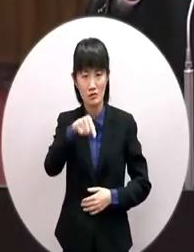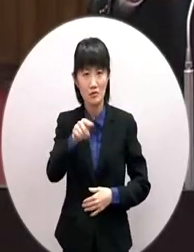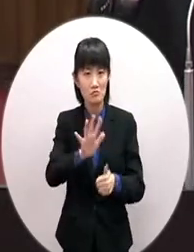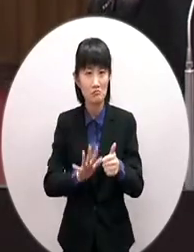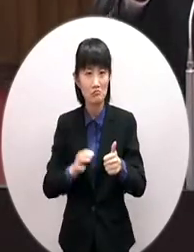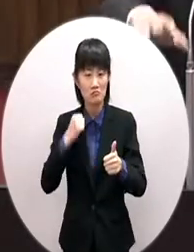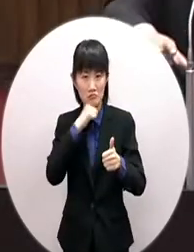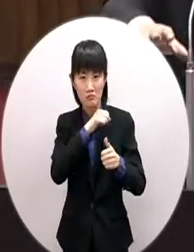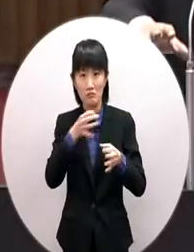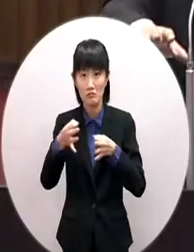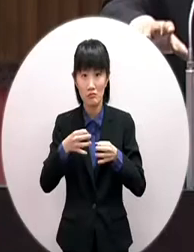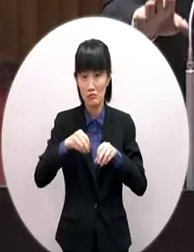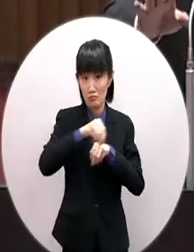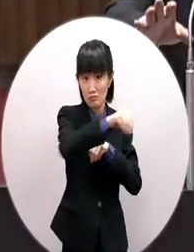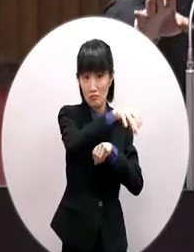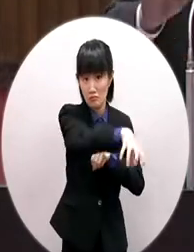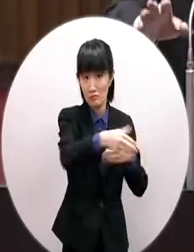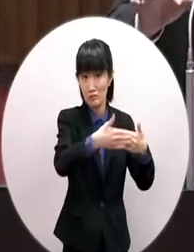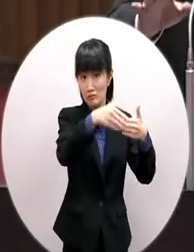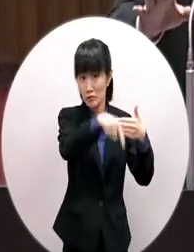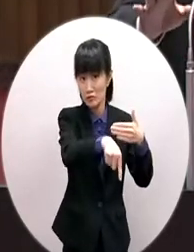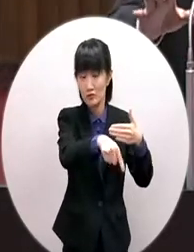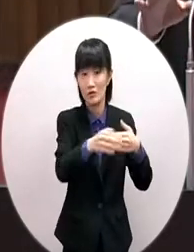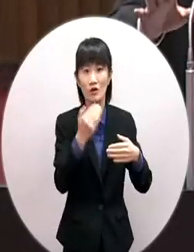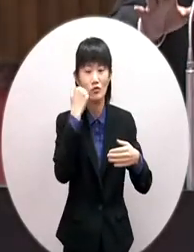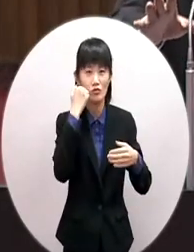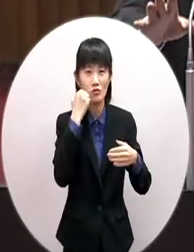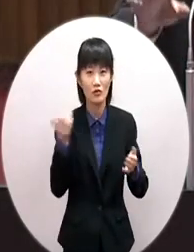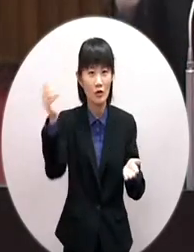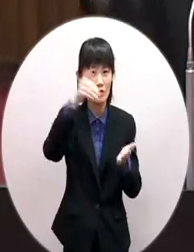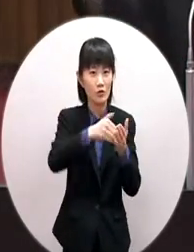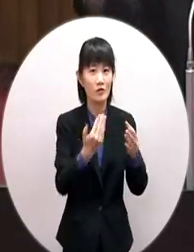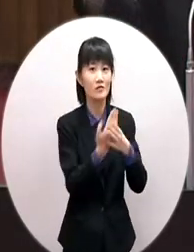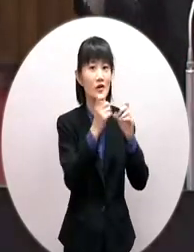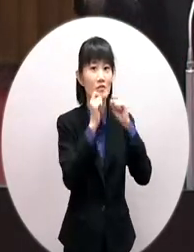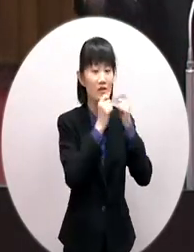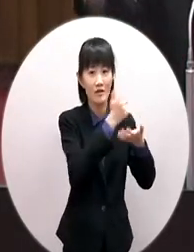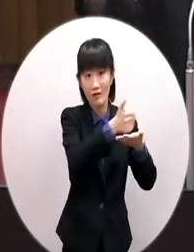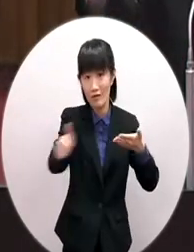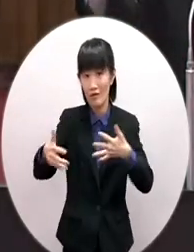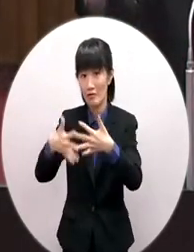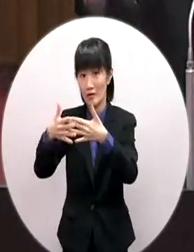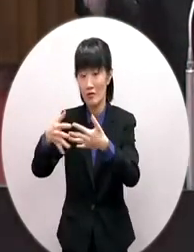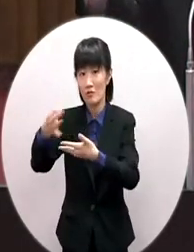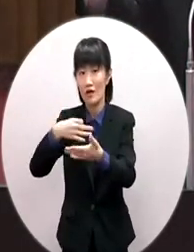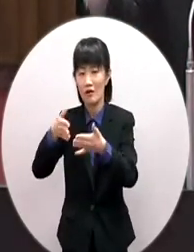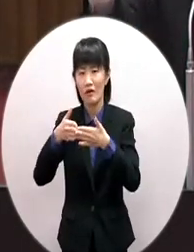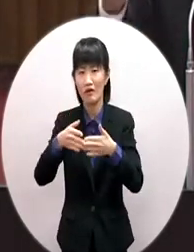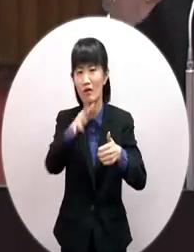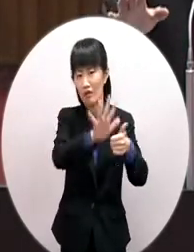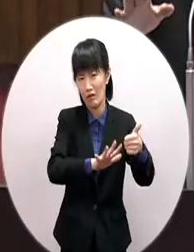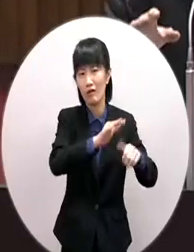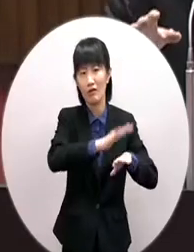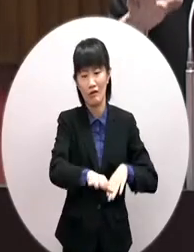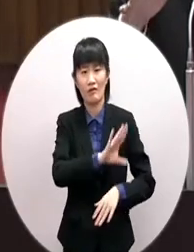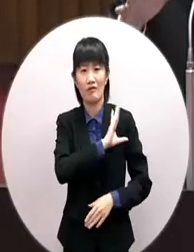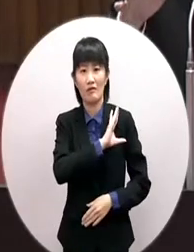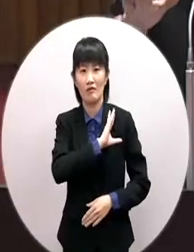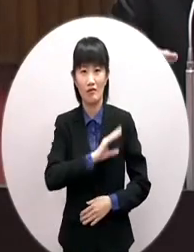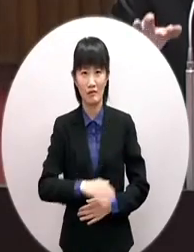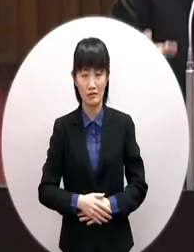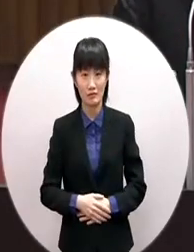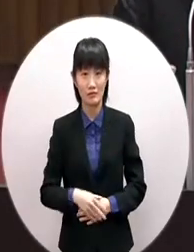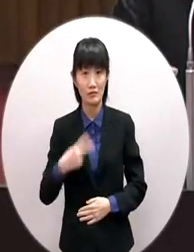国大陆经营的台商，他的商品最后的组装后的商品是销往美国，这个当然会有影响。那特别是